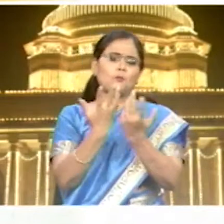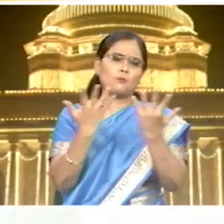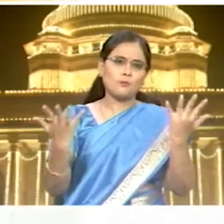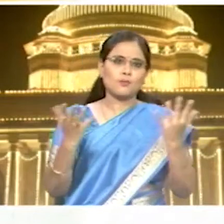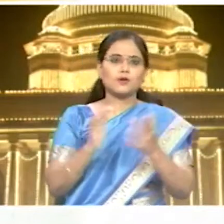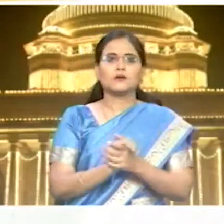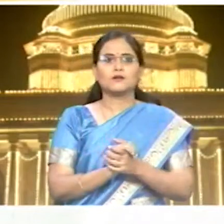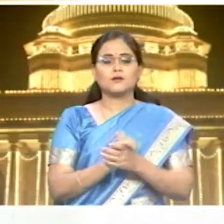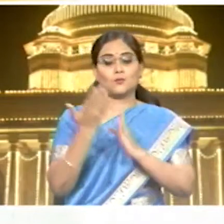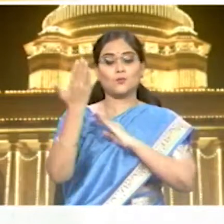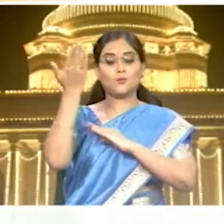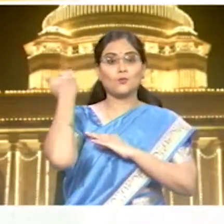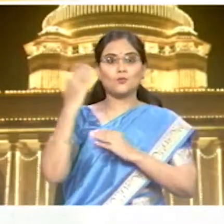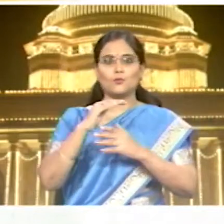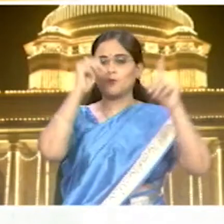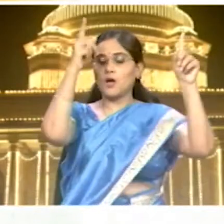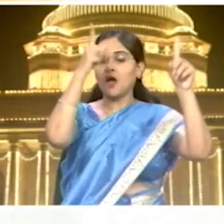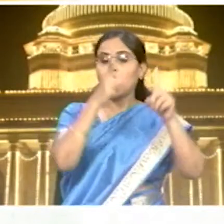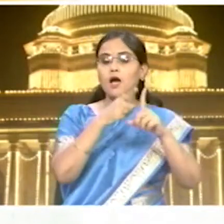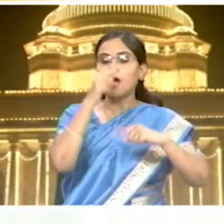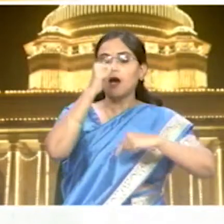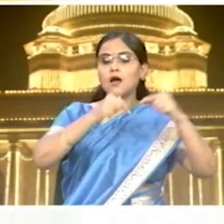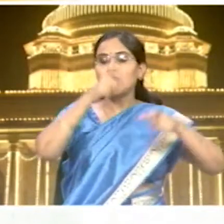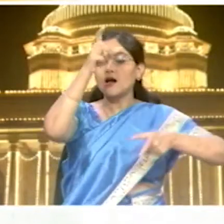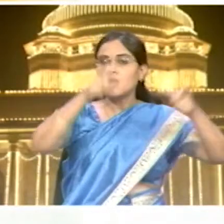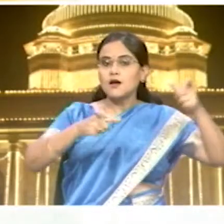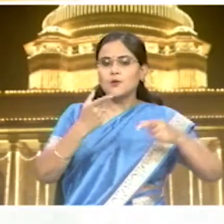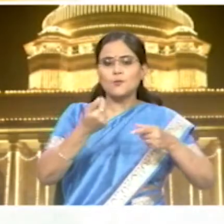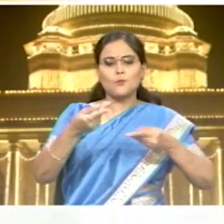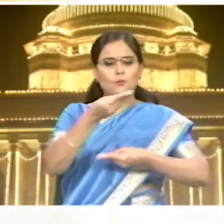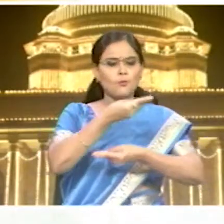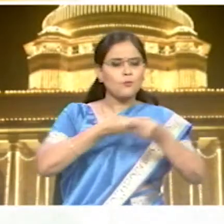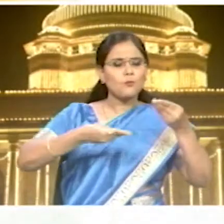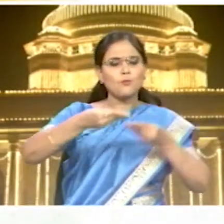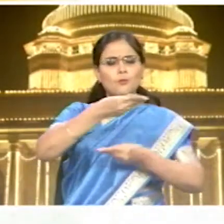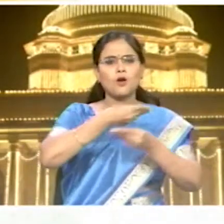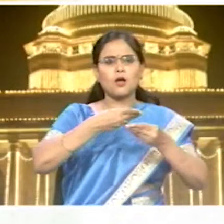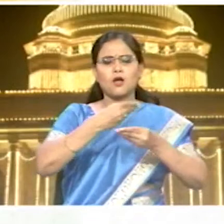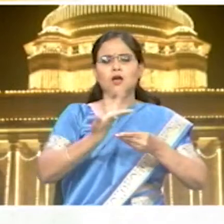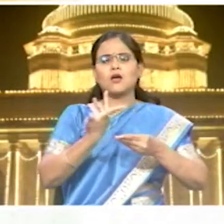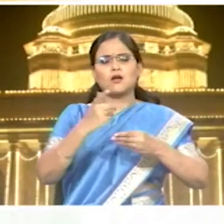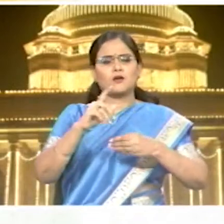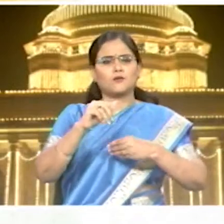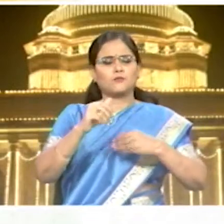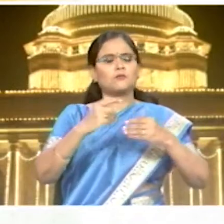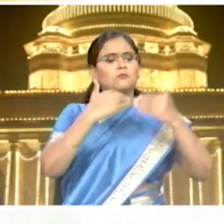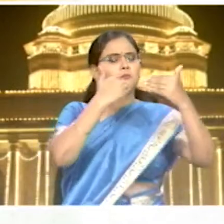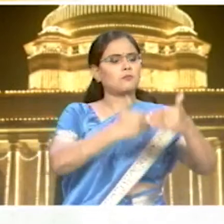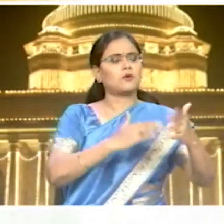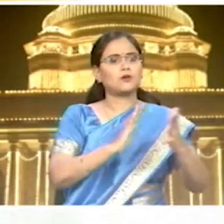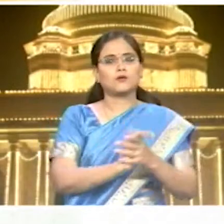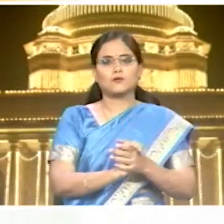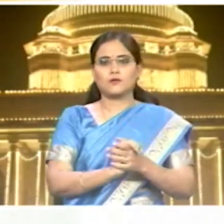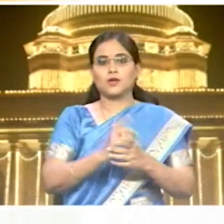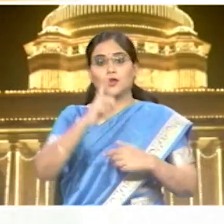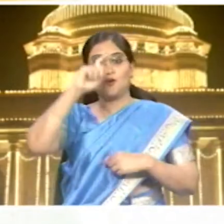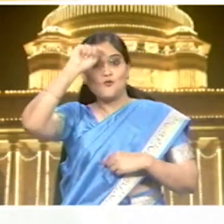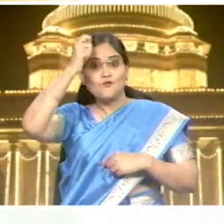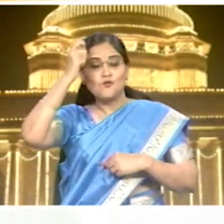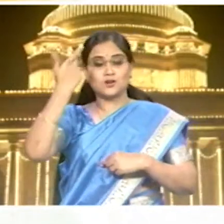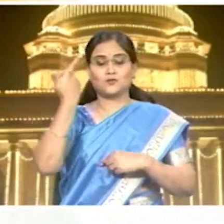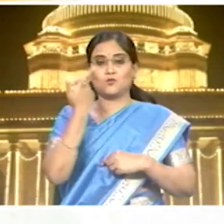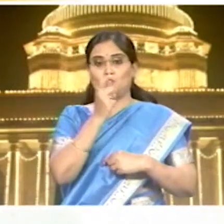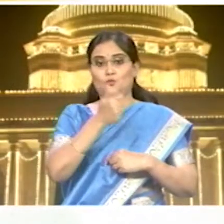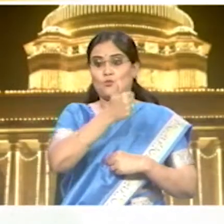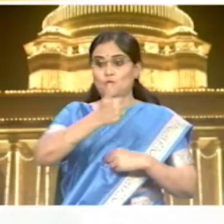दिनों लोकतंत्र आर्थिक रूप से उन्नत राष्ट्र तक ही सीमित था। विदेशी शासकों ने वर्षों